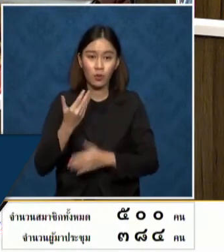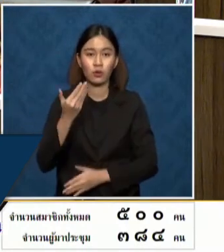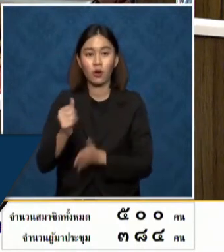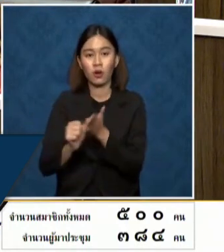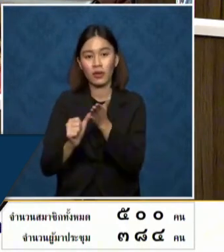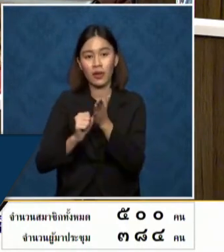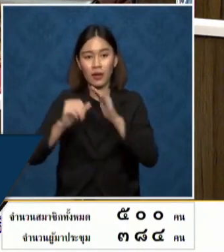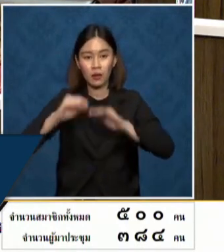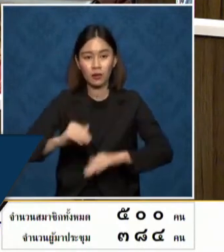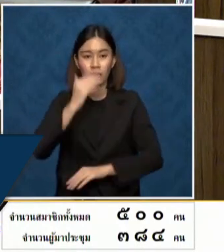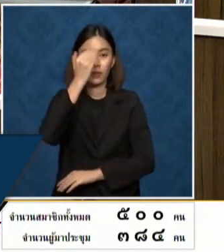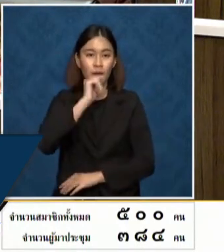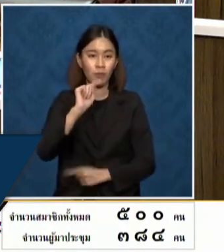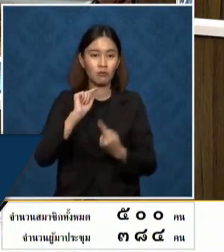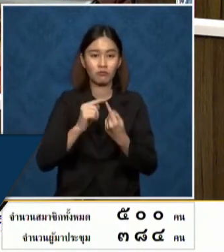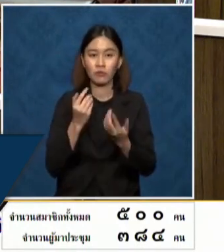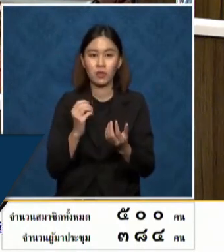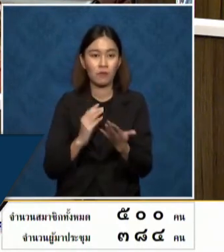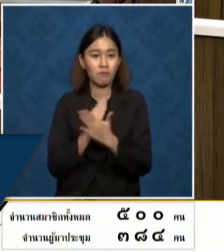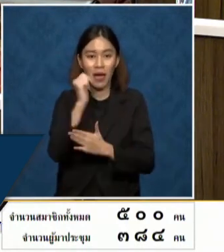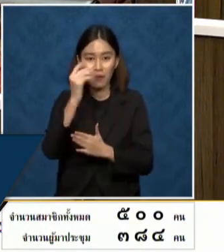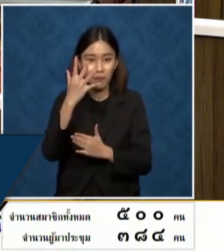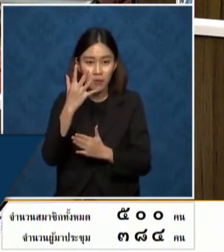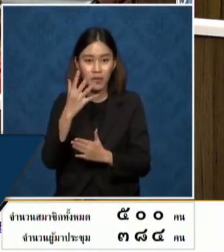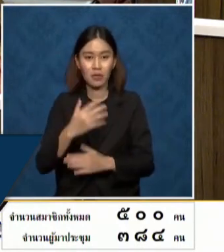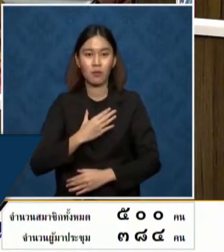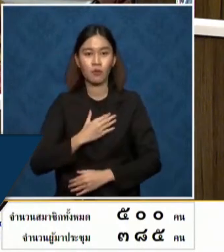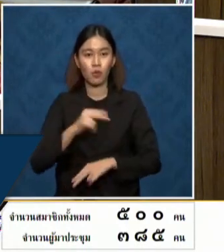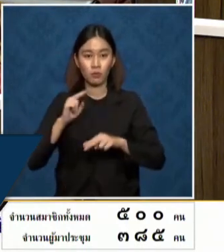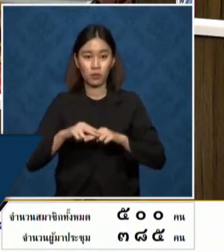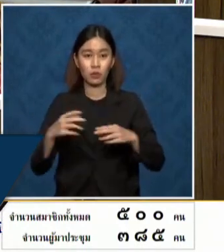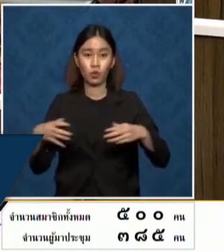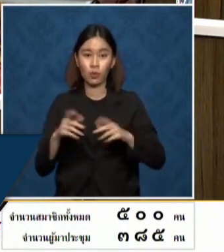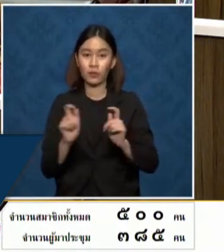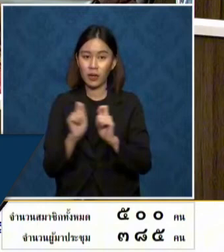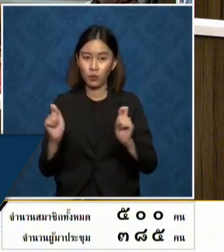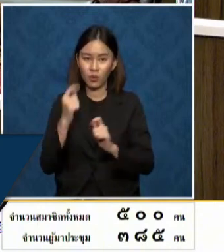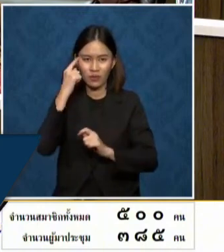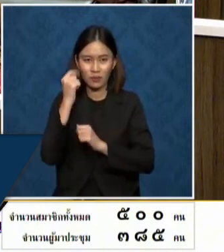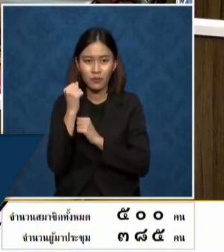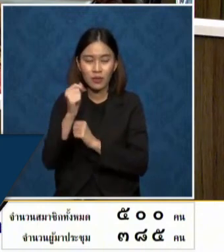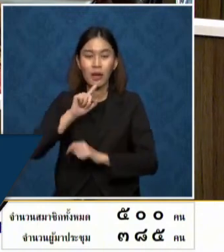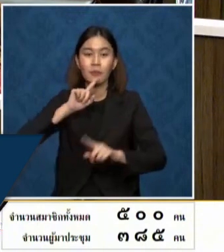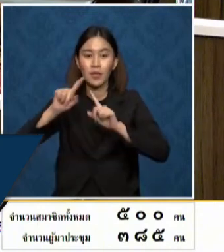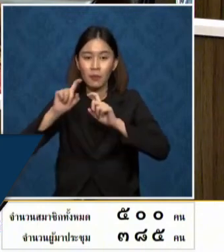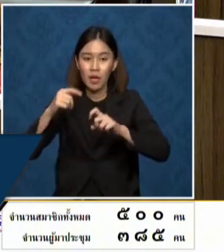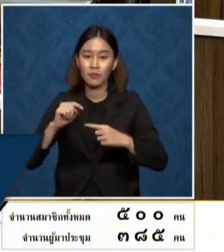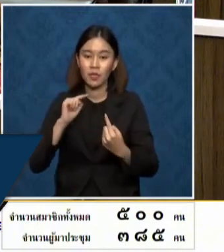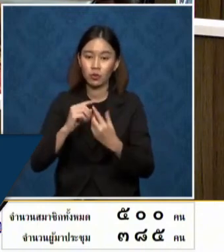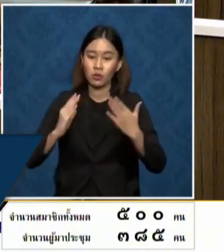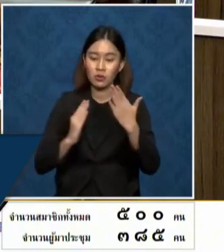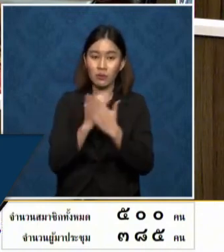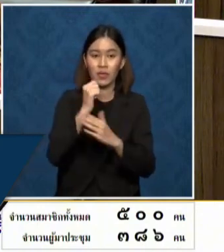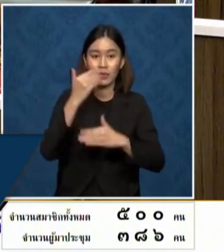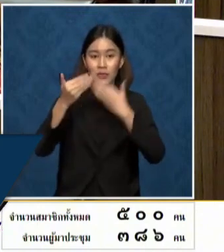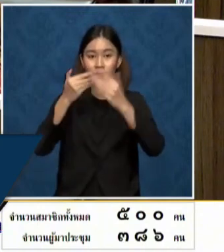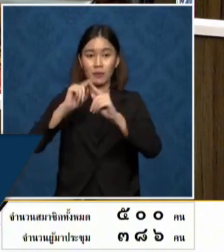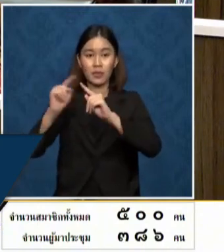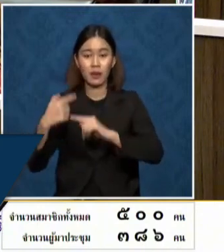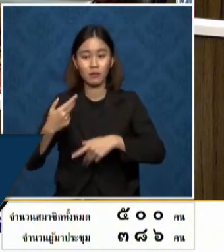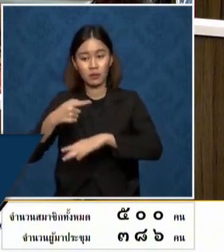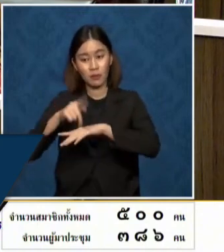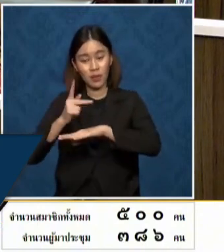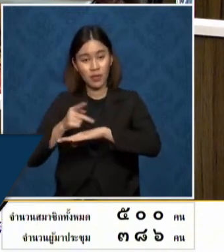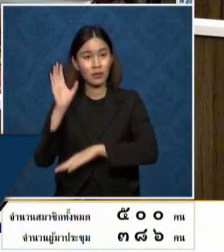ขอปรับลดเนื่องจากการไม่มีผลสำฤทธิ์ซึ่งผมนั่งในอนุกรรมาธิการพยายามสอบถามถึงผลสำเร็จของงานแต่ท่าน